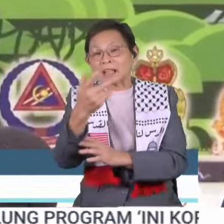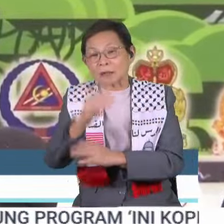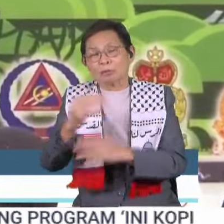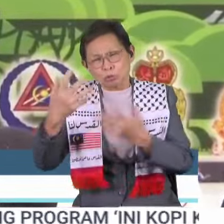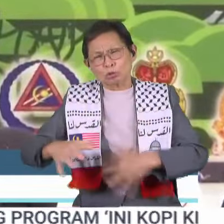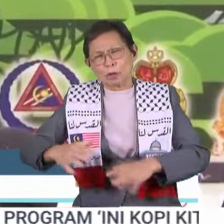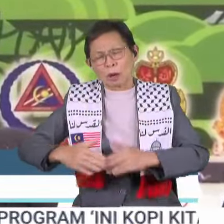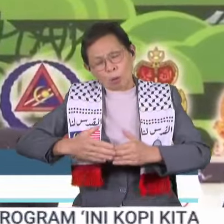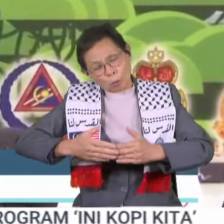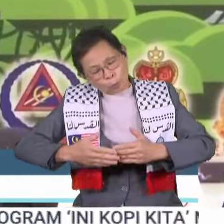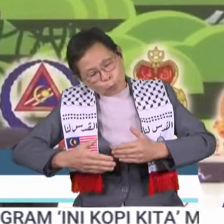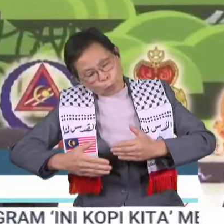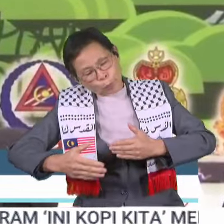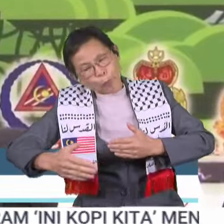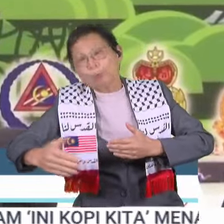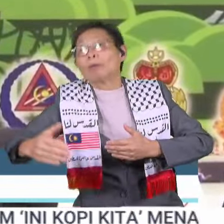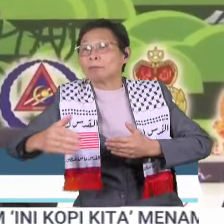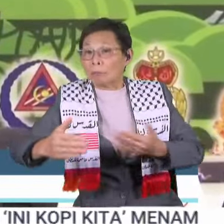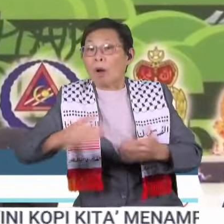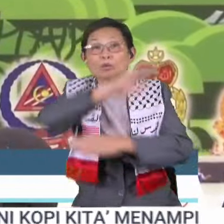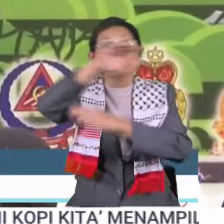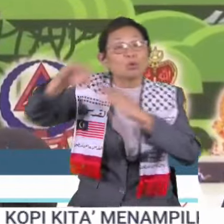berjalan. Semua